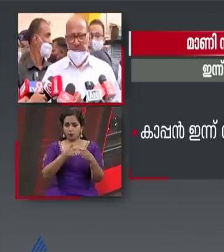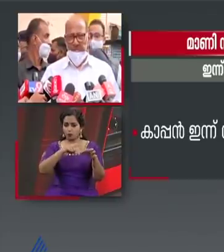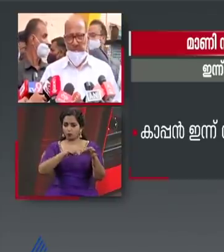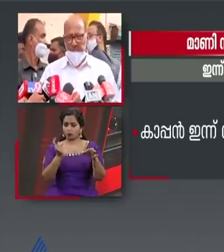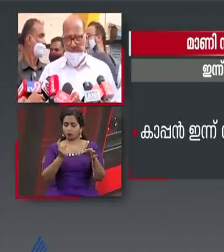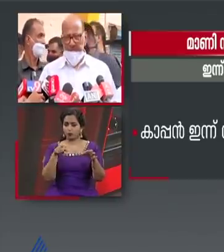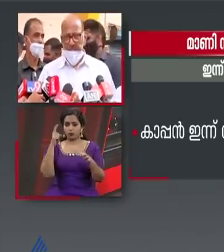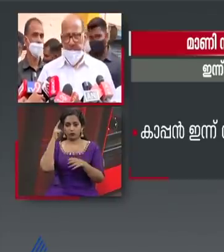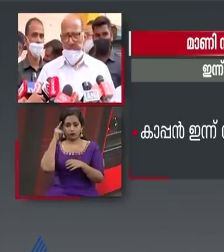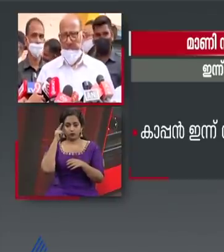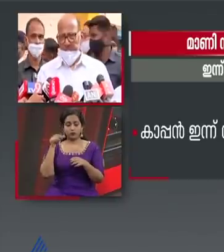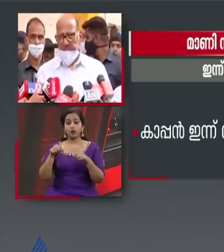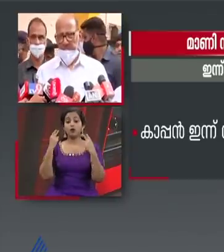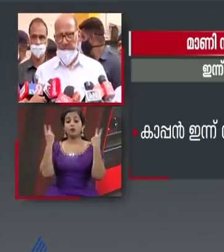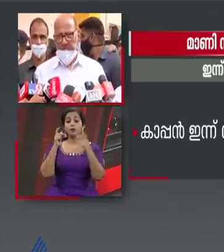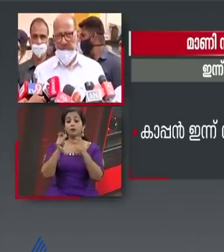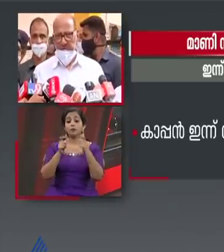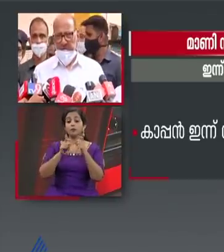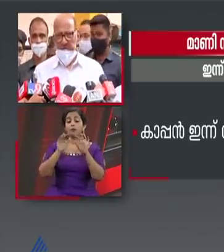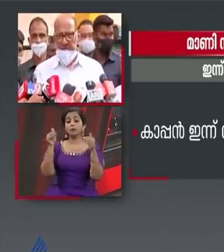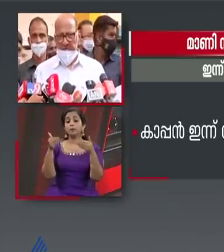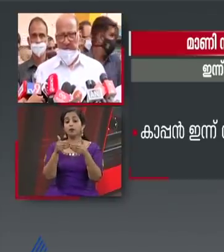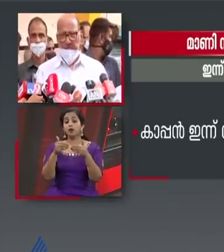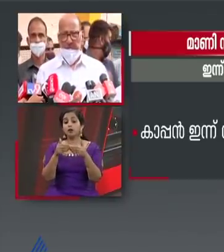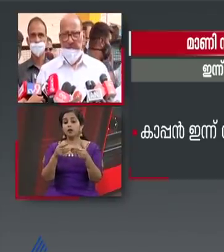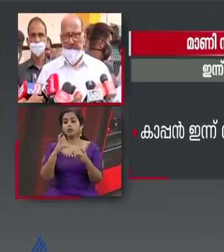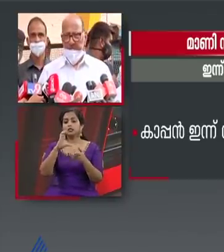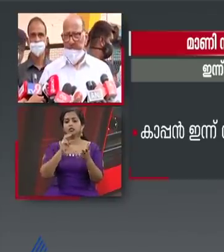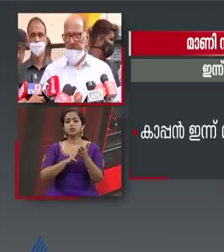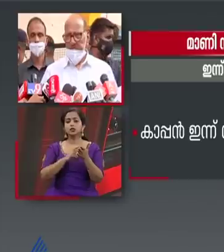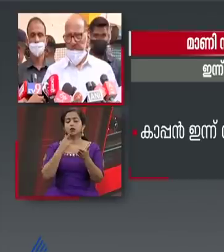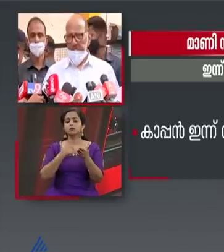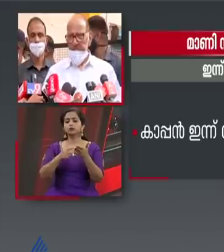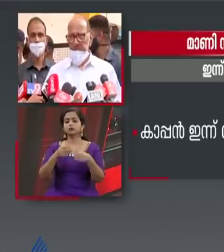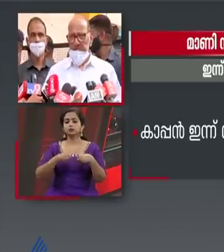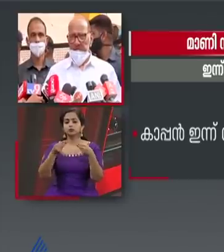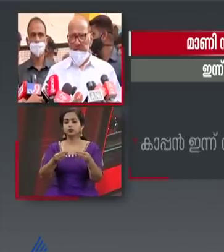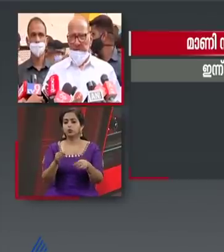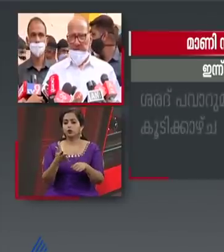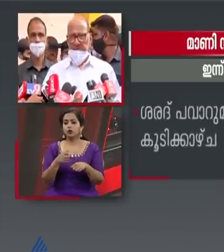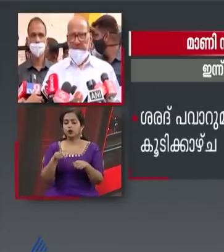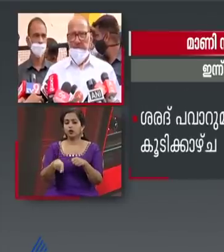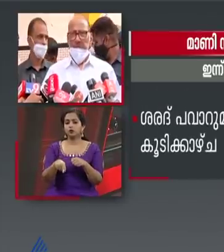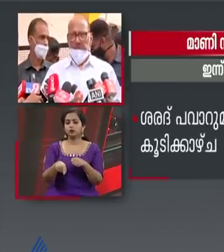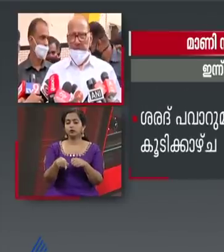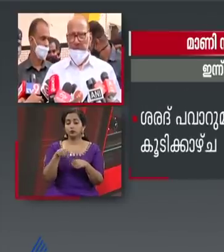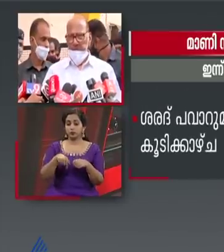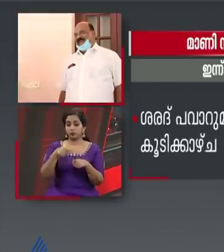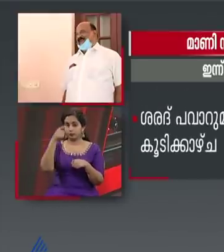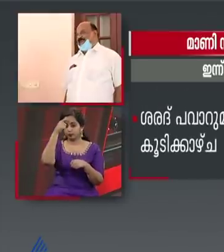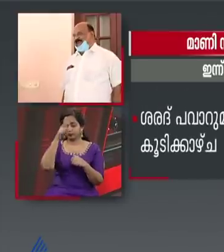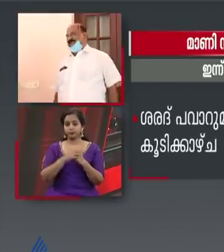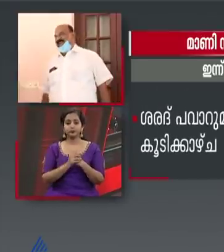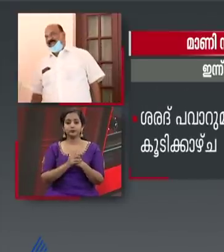പട്ടേലുമായുള്ള കൂടിക്കാഴ്ചയ്ക്ക് മുഖ്യമന്ത്രി വിസമ്മതം അറിയിച്ചതും വിട്ടുവീഴ്ചയ്ക്കില്ലെന്ന സൂചനയായി കാപ്പൻ ക്യാമ്പ് വിലയിരുത്തുന്നുണ്ട്. വൈകുന്നേരം